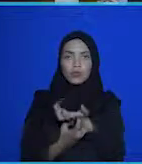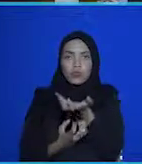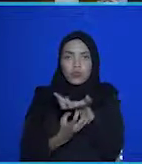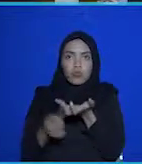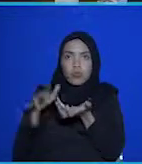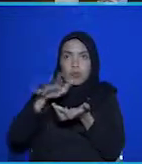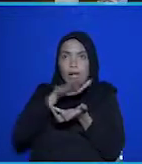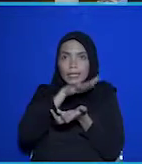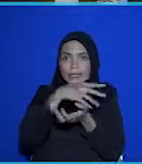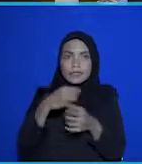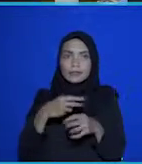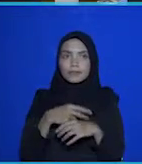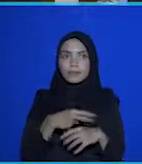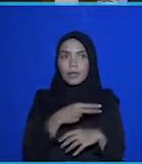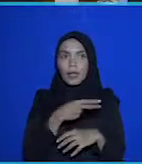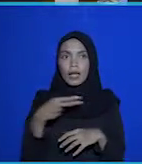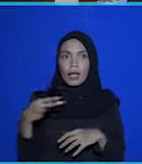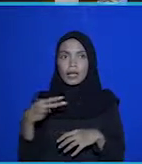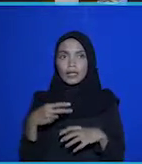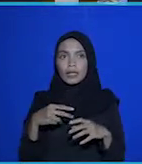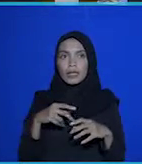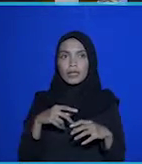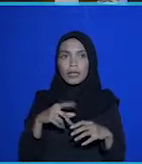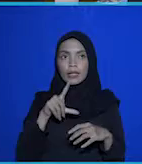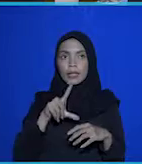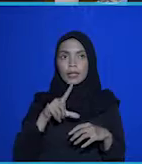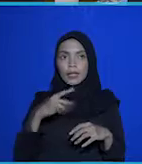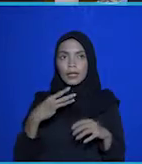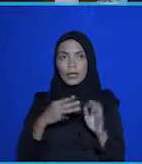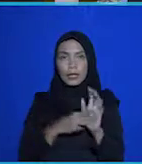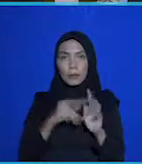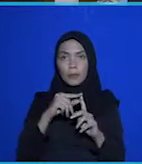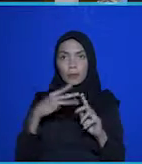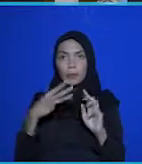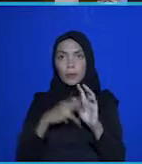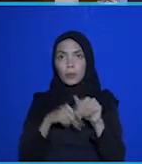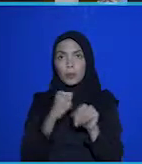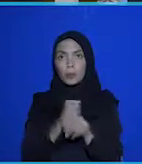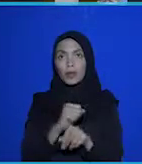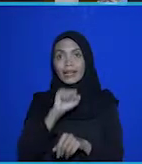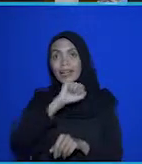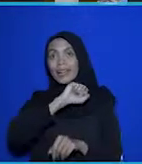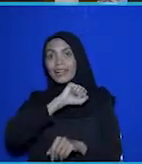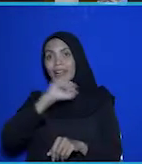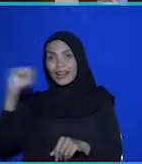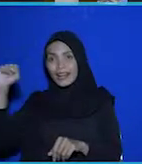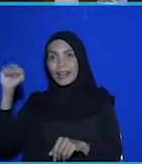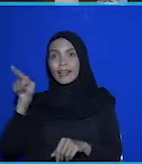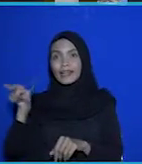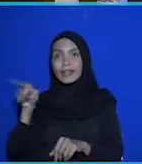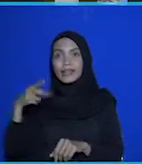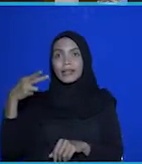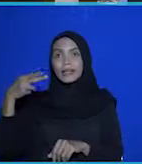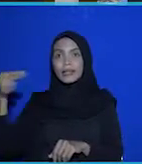Ini yang terjadi adalah tumbukan lempeng kulit bumi dari sebelah kanan,